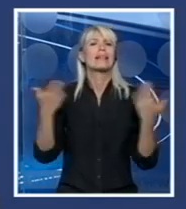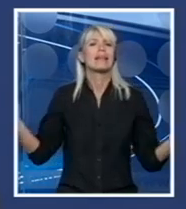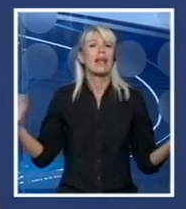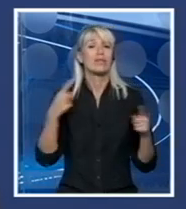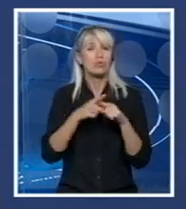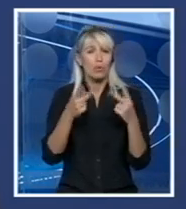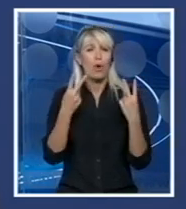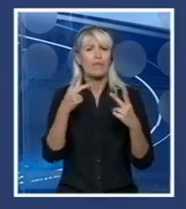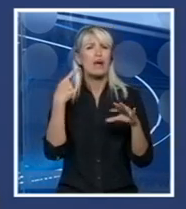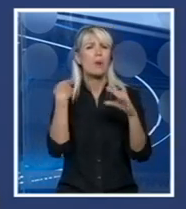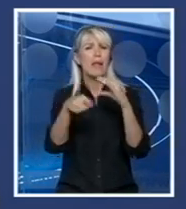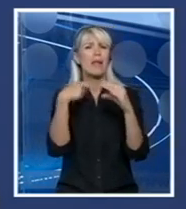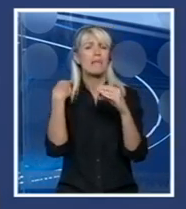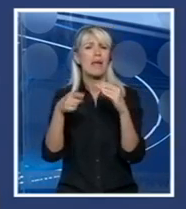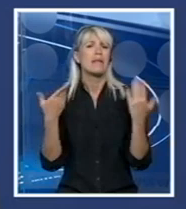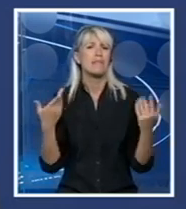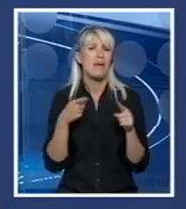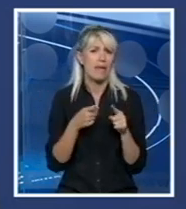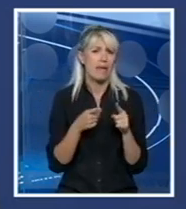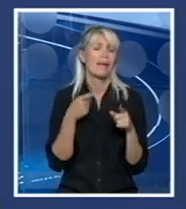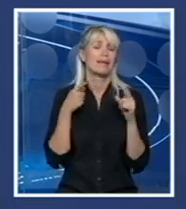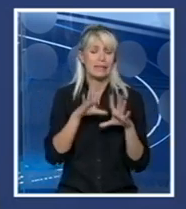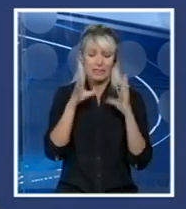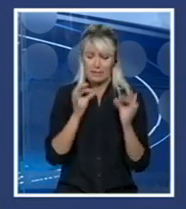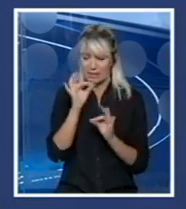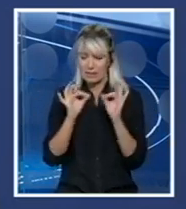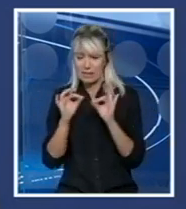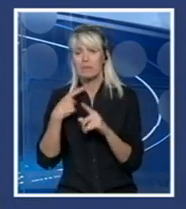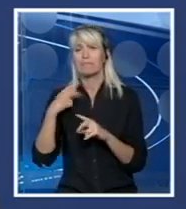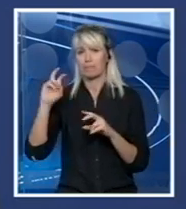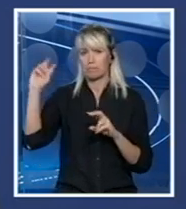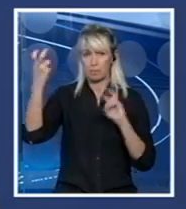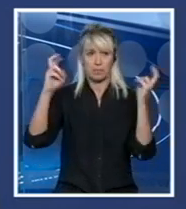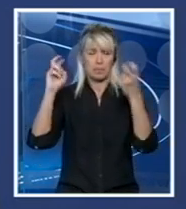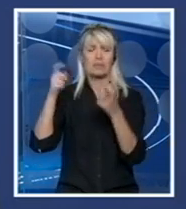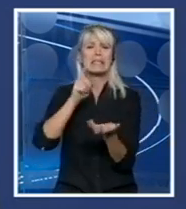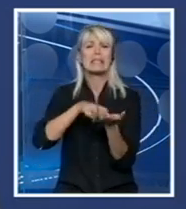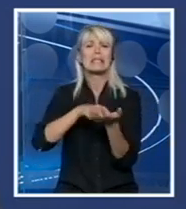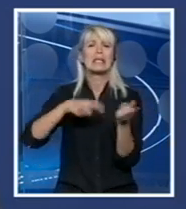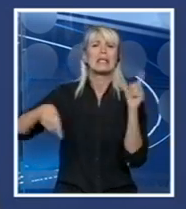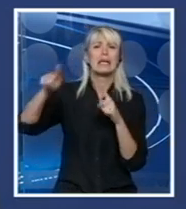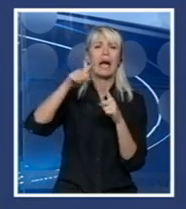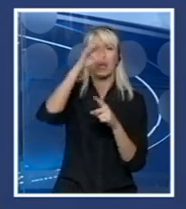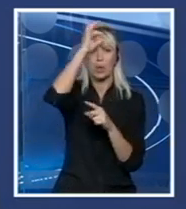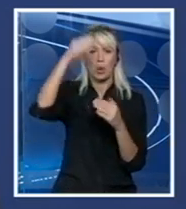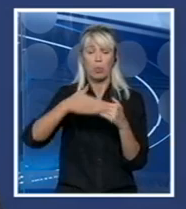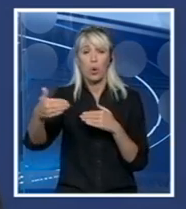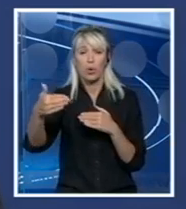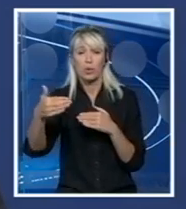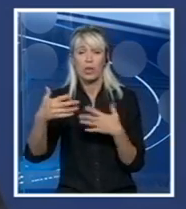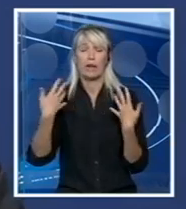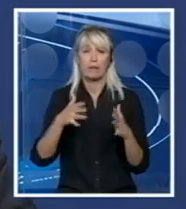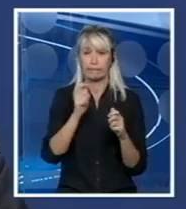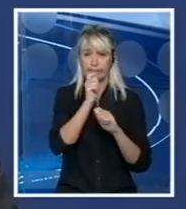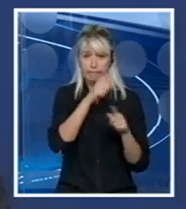mailovi. I meri se svaka stavka, mi ćemo negde pozvati ljudi iz sindikata da sednemo od ponedeljka, da ovo sve što smo čekali da